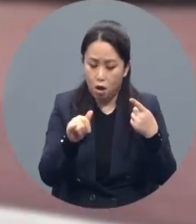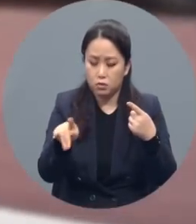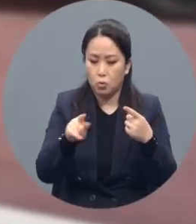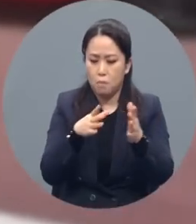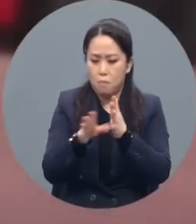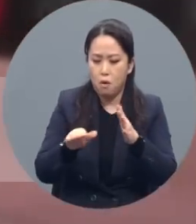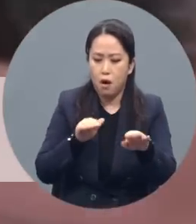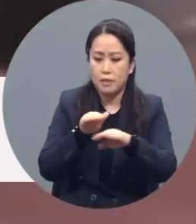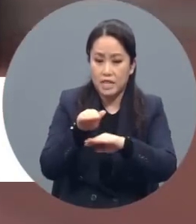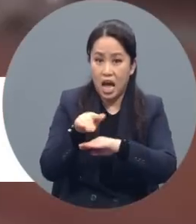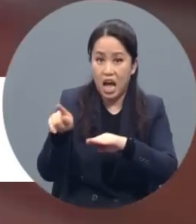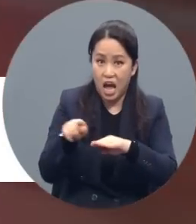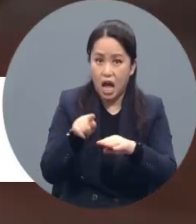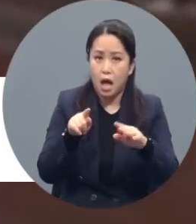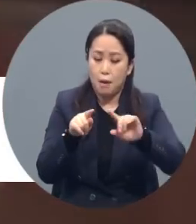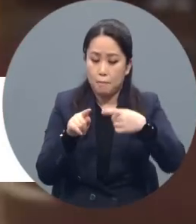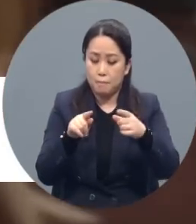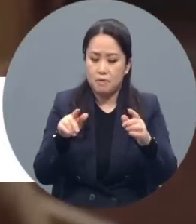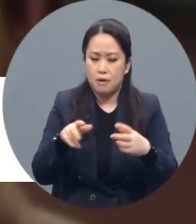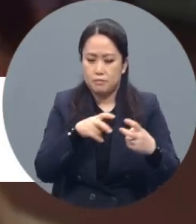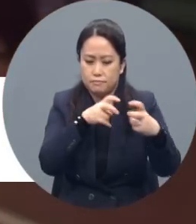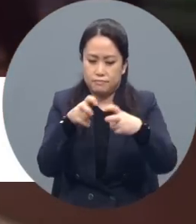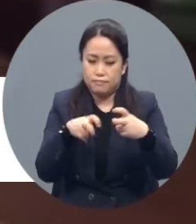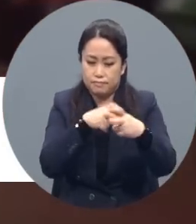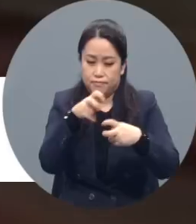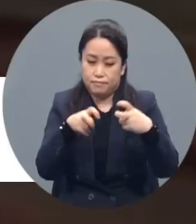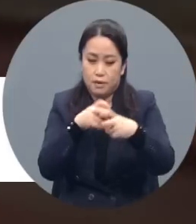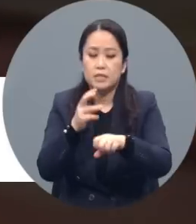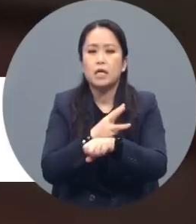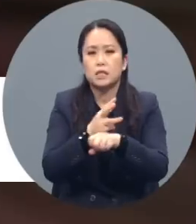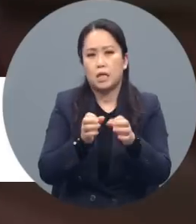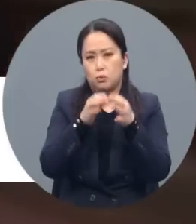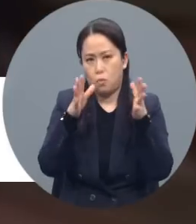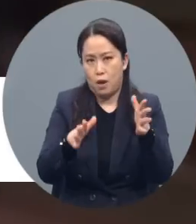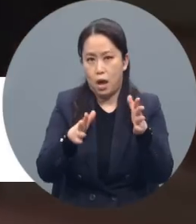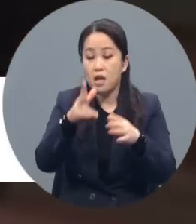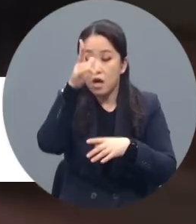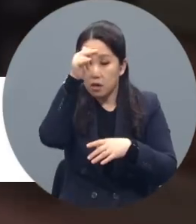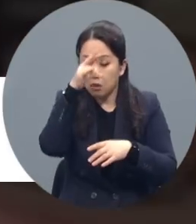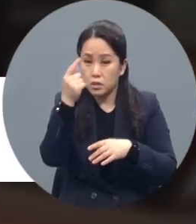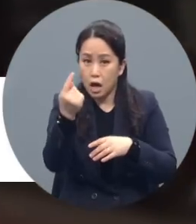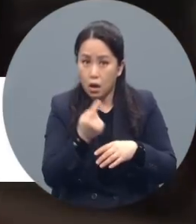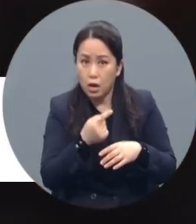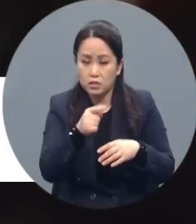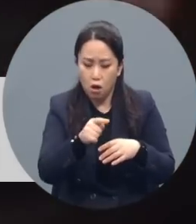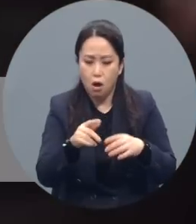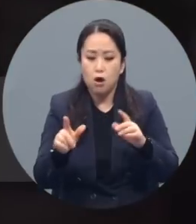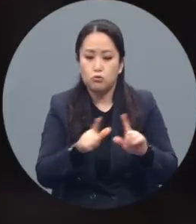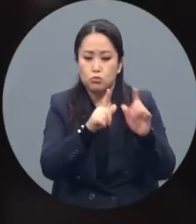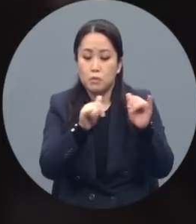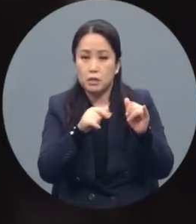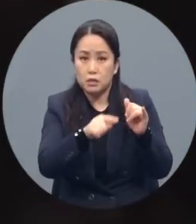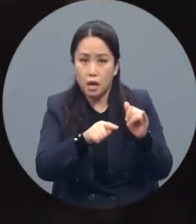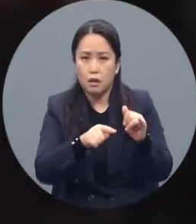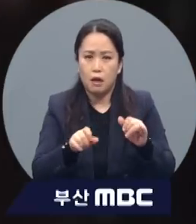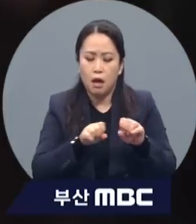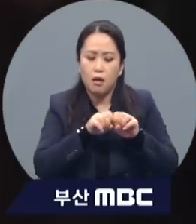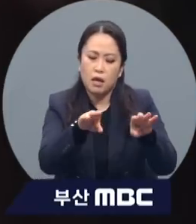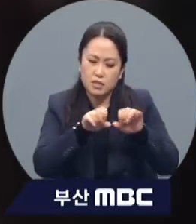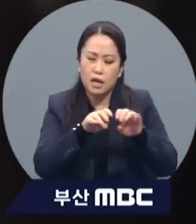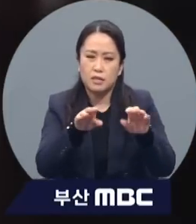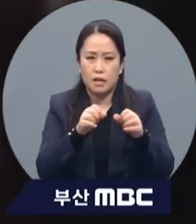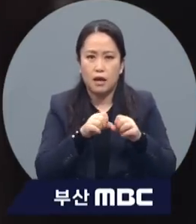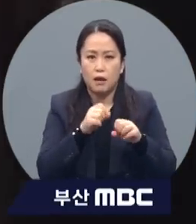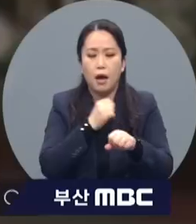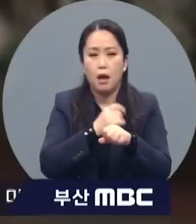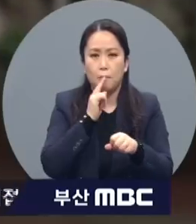상황은 3시간 동안 이어졌습니다. 출동한 경찰은 오히려 항의하는 주민들을 해산시키는 데 급급합니다.